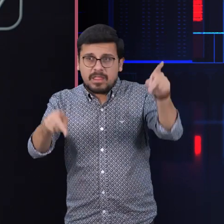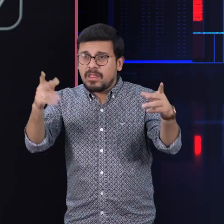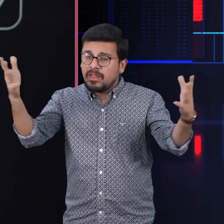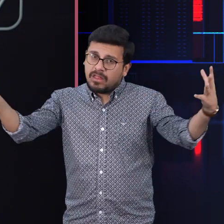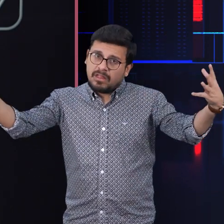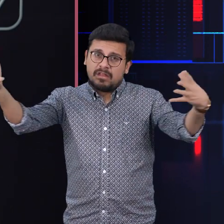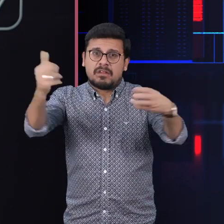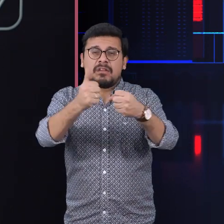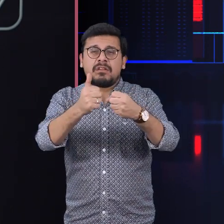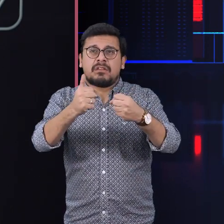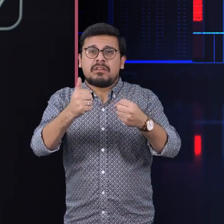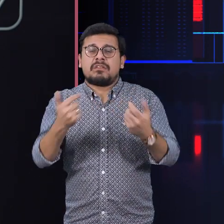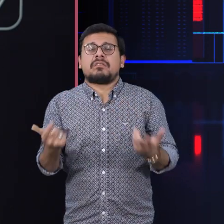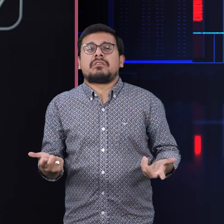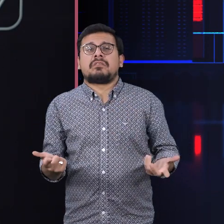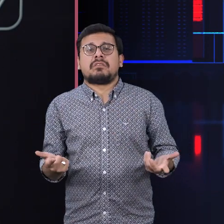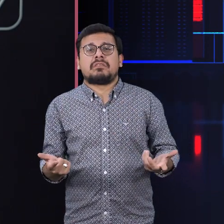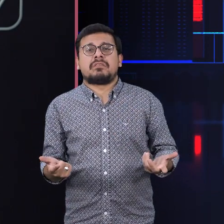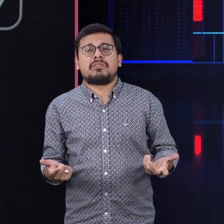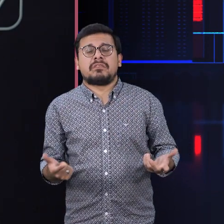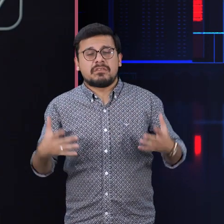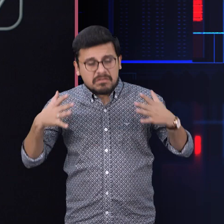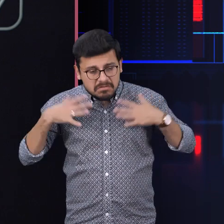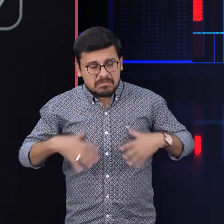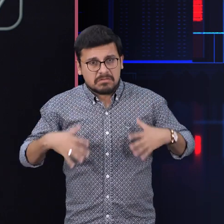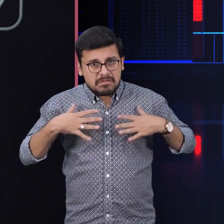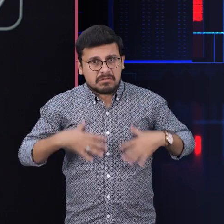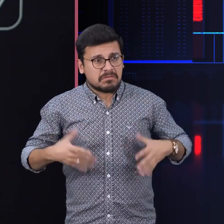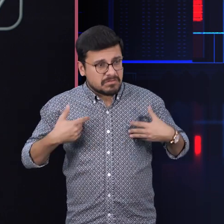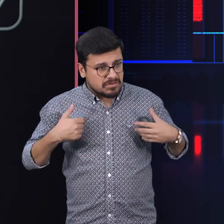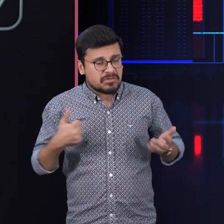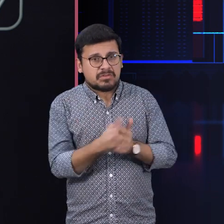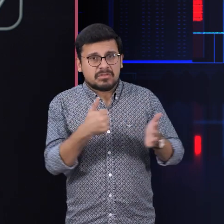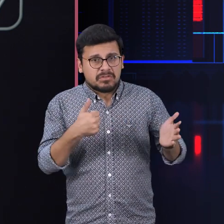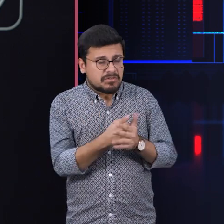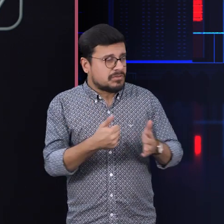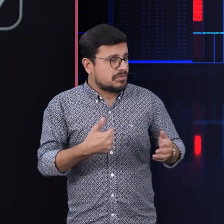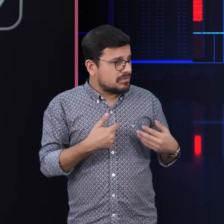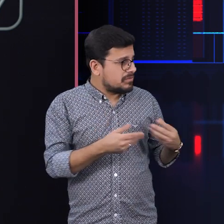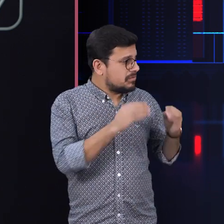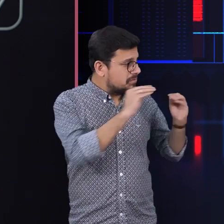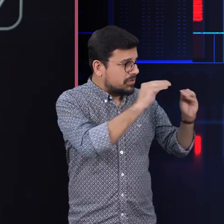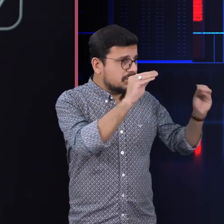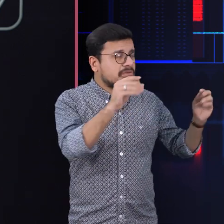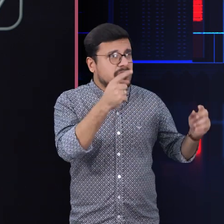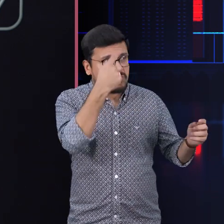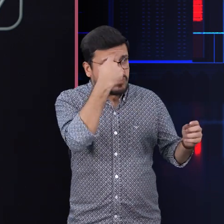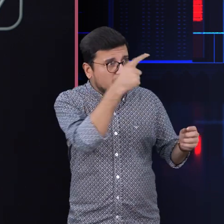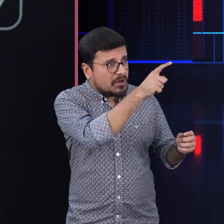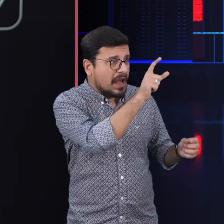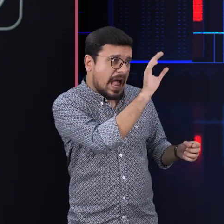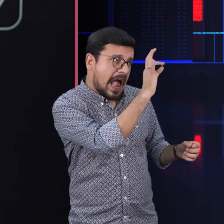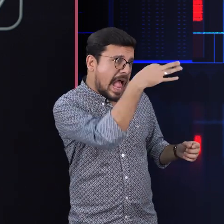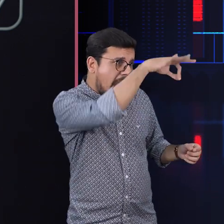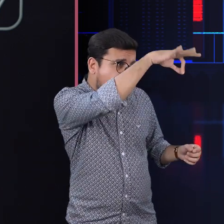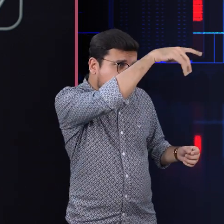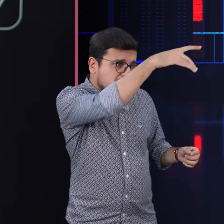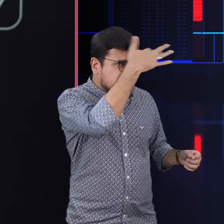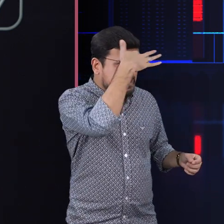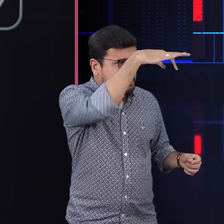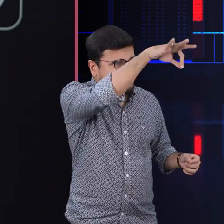آپ بڑا کوئی آپ نے چاند سے تارے توڑ کے لانے. اگر آپ نے کسی کو ایک اپنا جینوئن